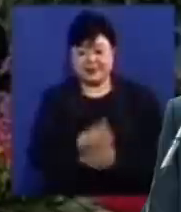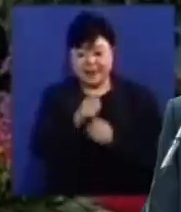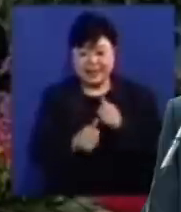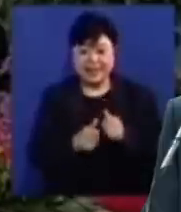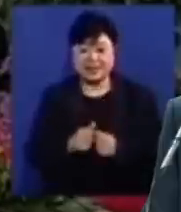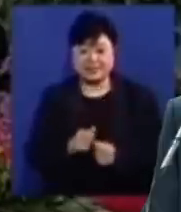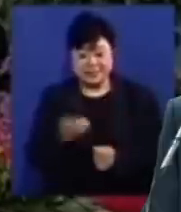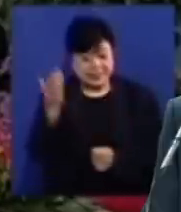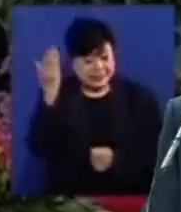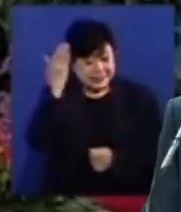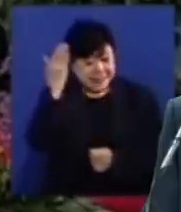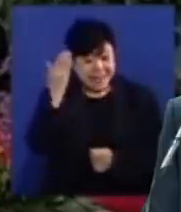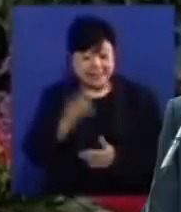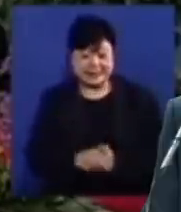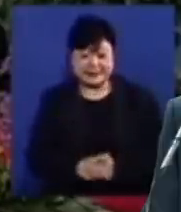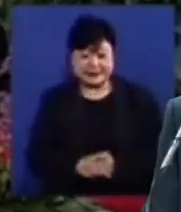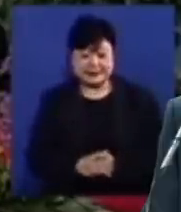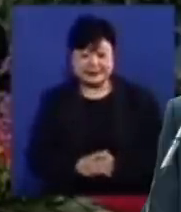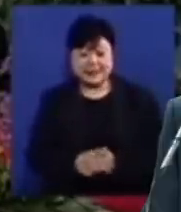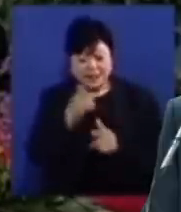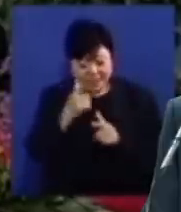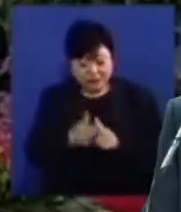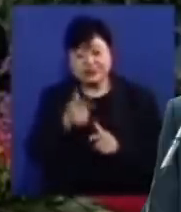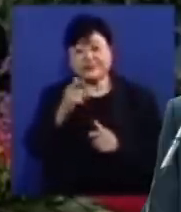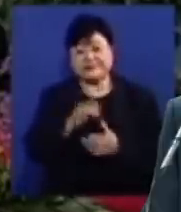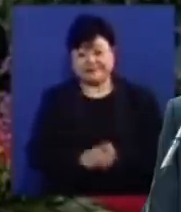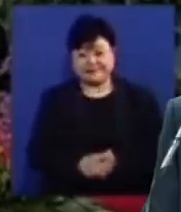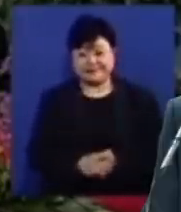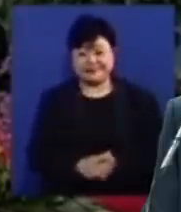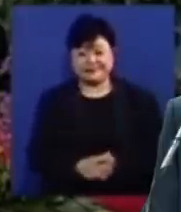하나님의 지혜가 바로 예수님인 것입니다.